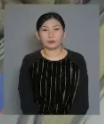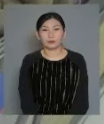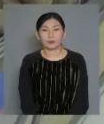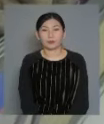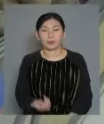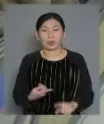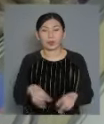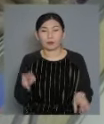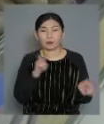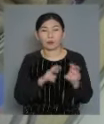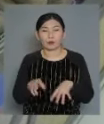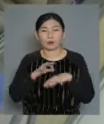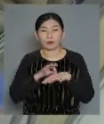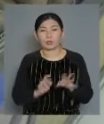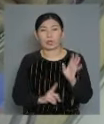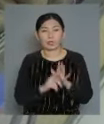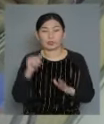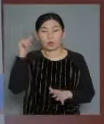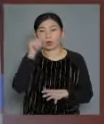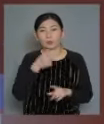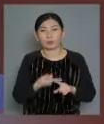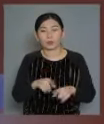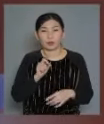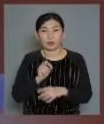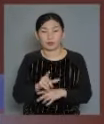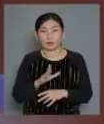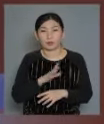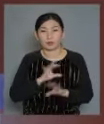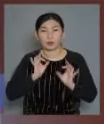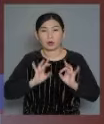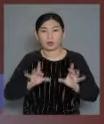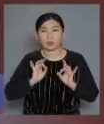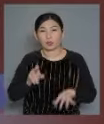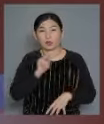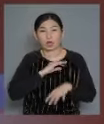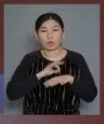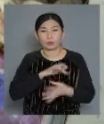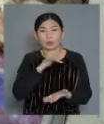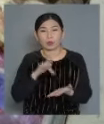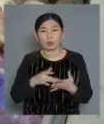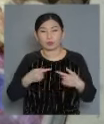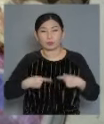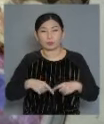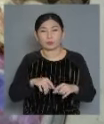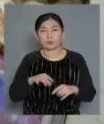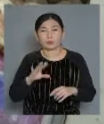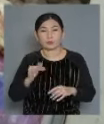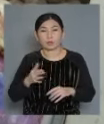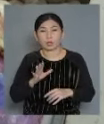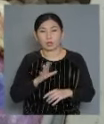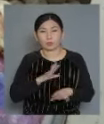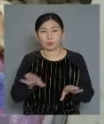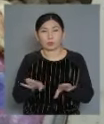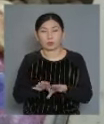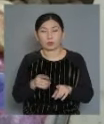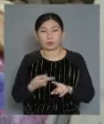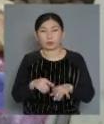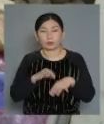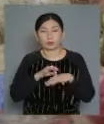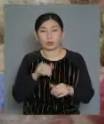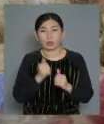Это мониторинг, проведенный в начале года в соответствии с этой задачей. Разъяснительная работа проведена городским отделом предпринимательства. Такое наблюдение обычно